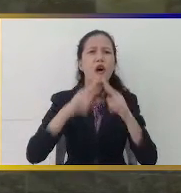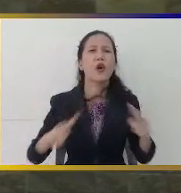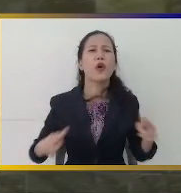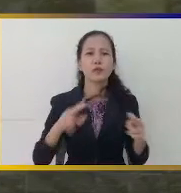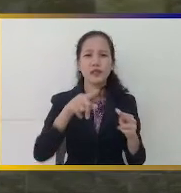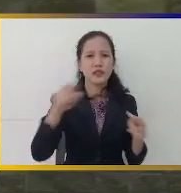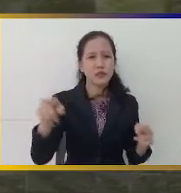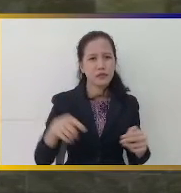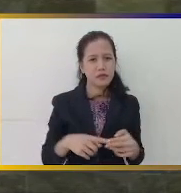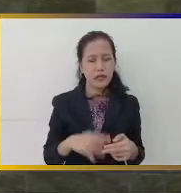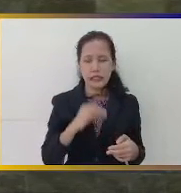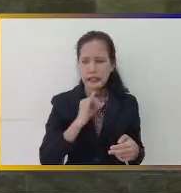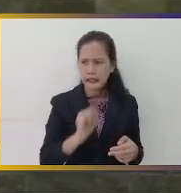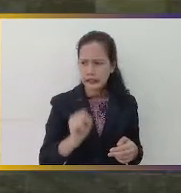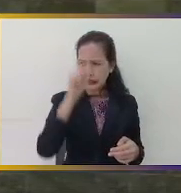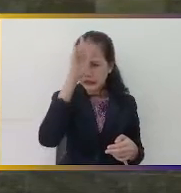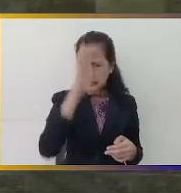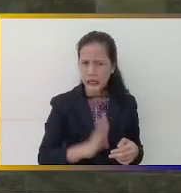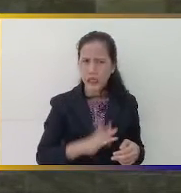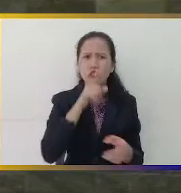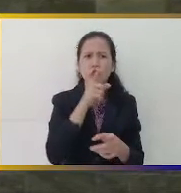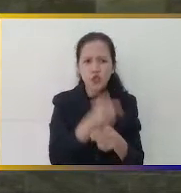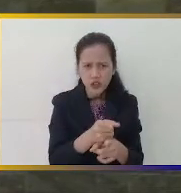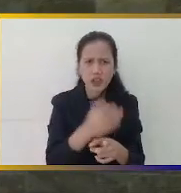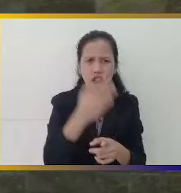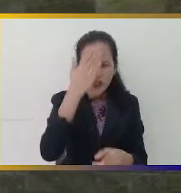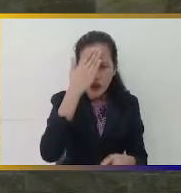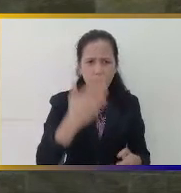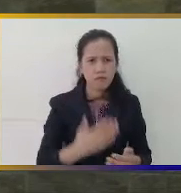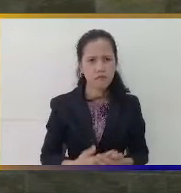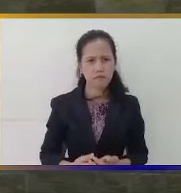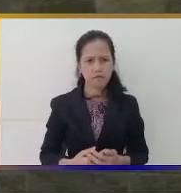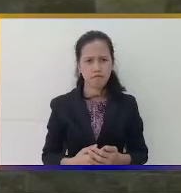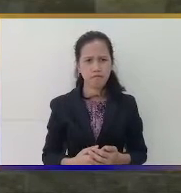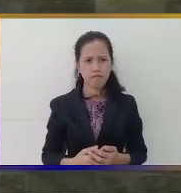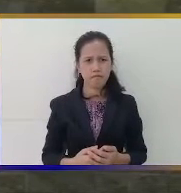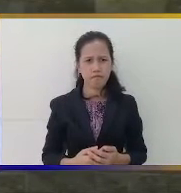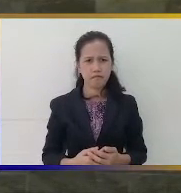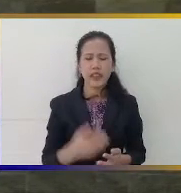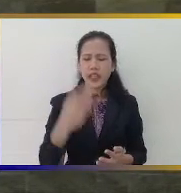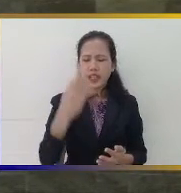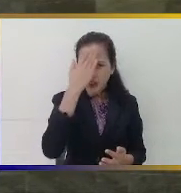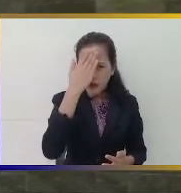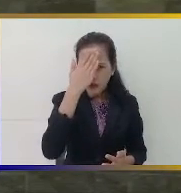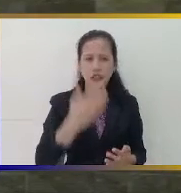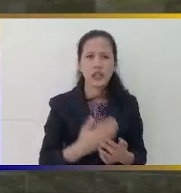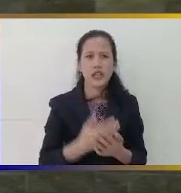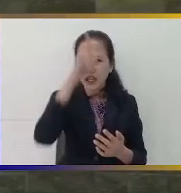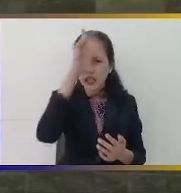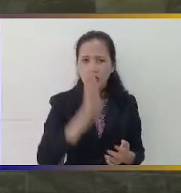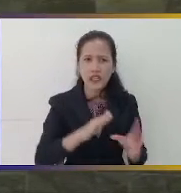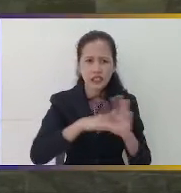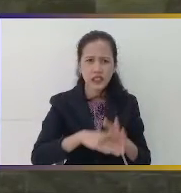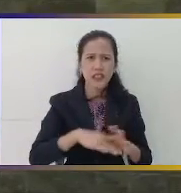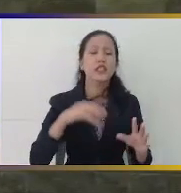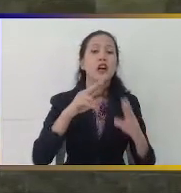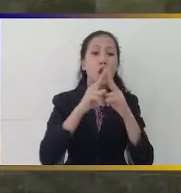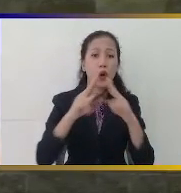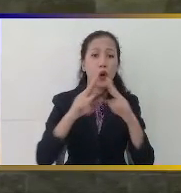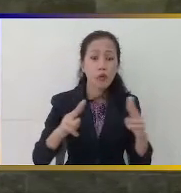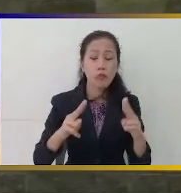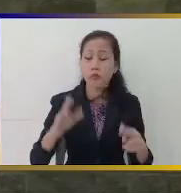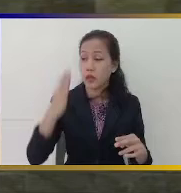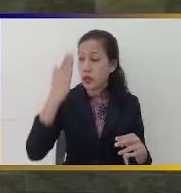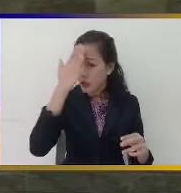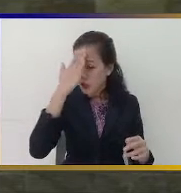God really known? Kilala ba talaga ang Diyos sa pamamahay po natin? Alam ba ng family po